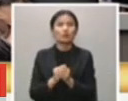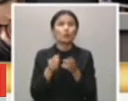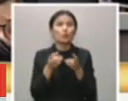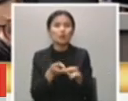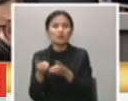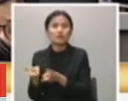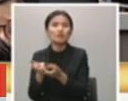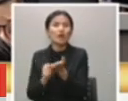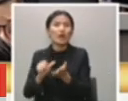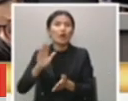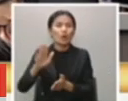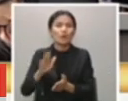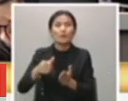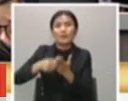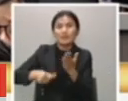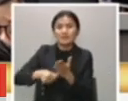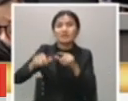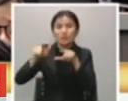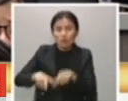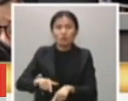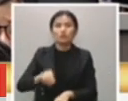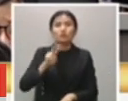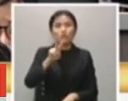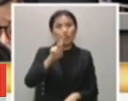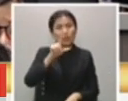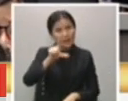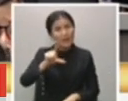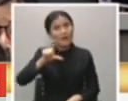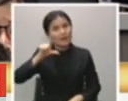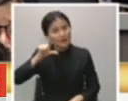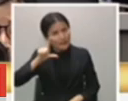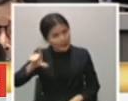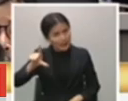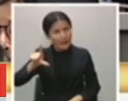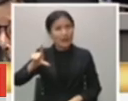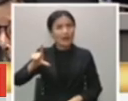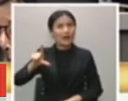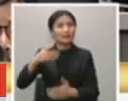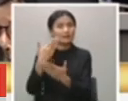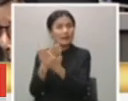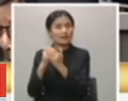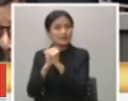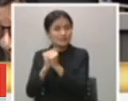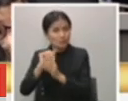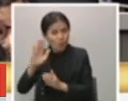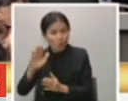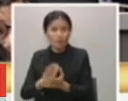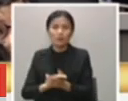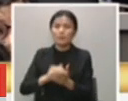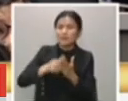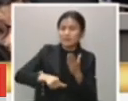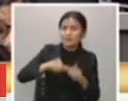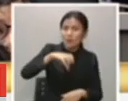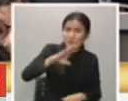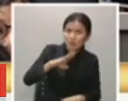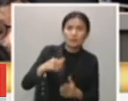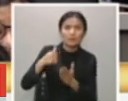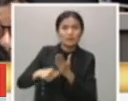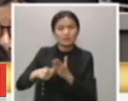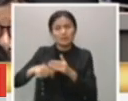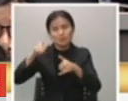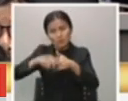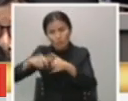ครั้งใหญ่2 ล้านล้านหยวน2ล้านล้านหยวนนะครับทั้งภาษีนิติบุคคลภาษีบุคคลธรรมด